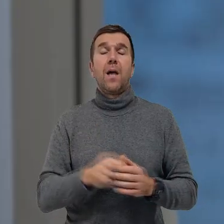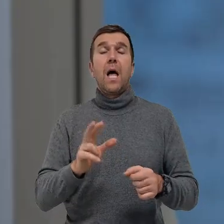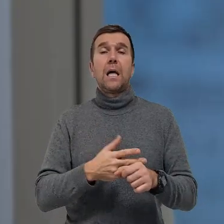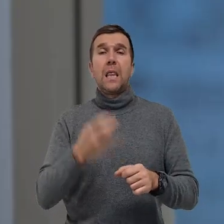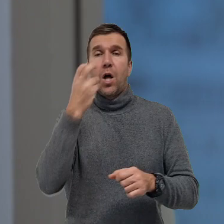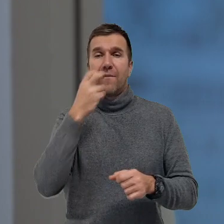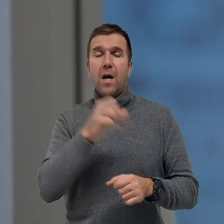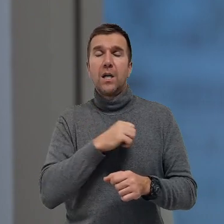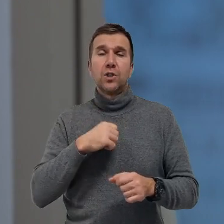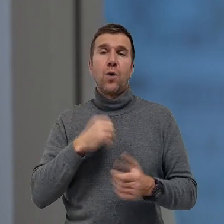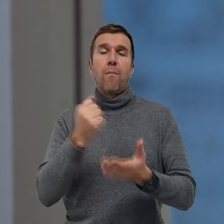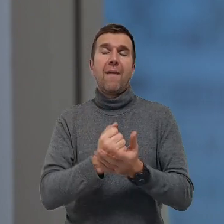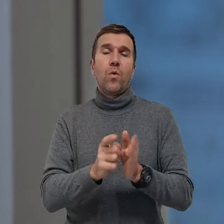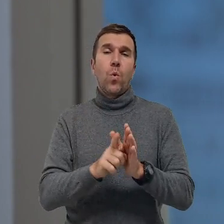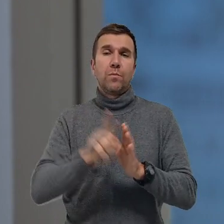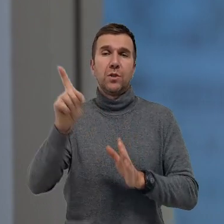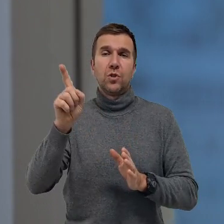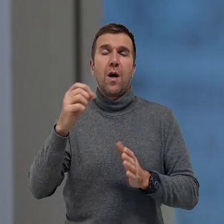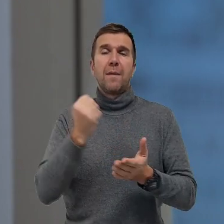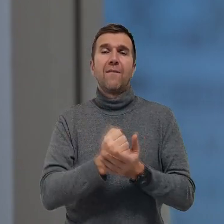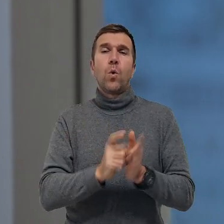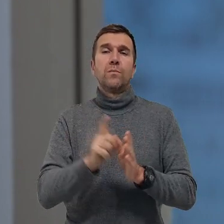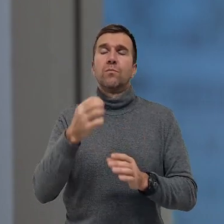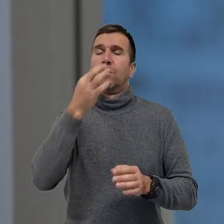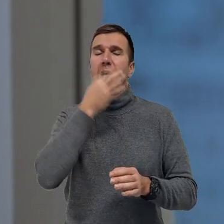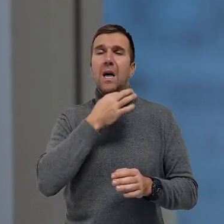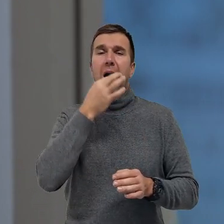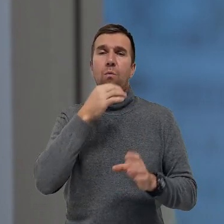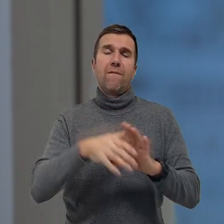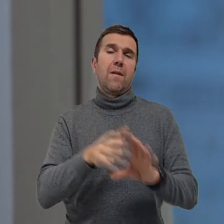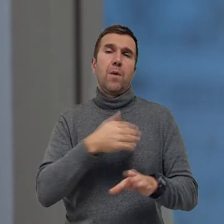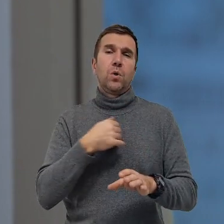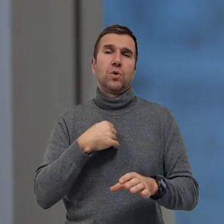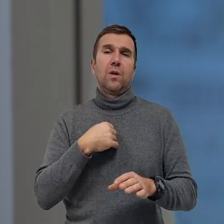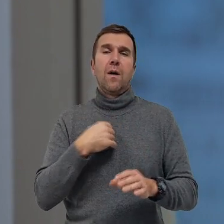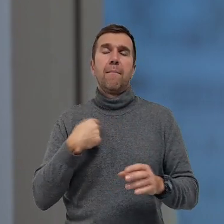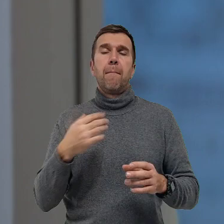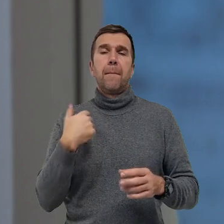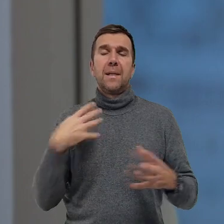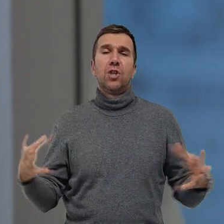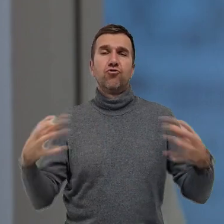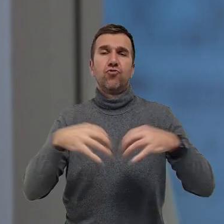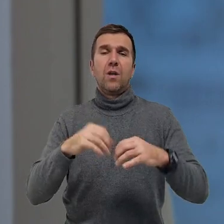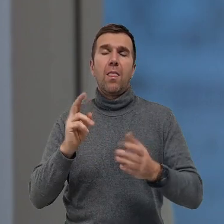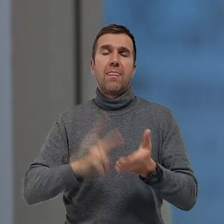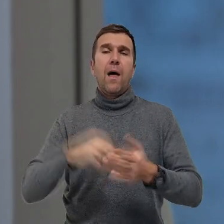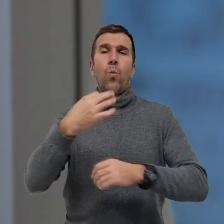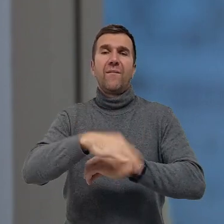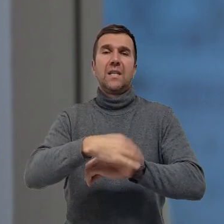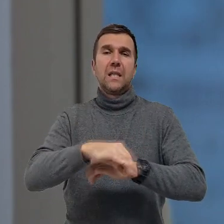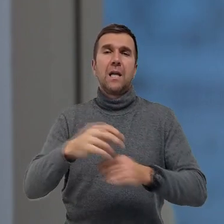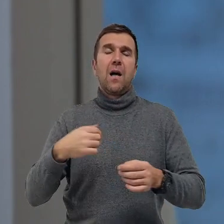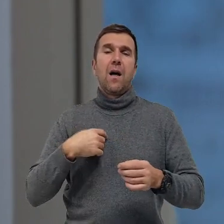Kiedy zainteresowałam się prawem kosmicznym, prawników kosmicznych było niewielu. Głównie byli oni zrzeszeni na